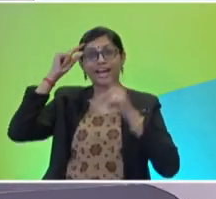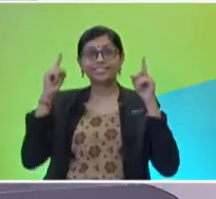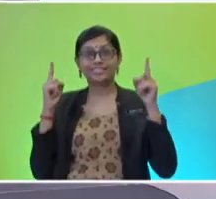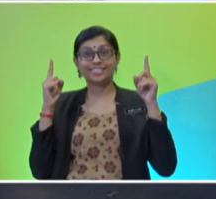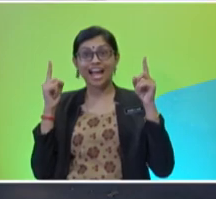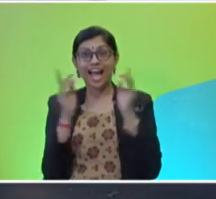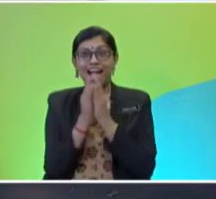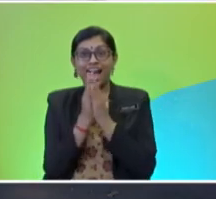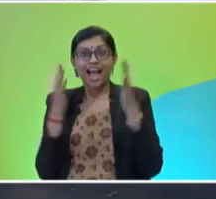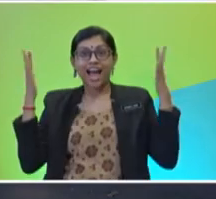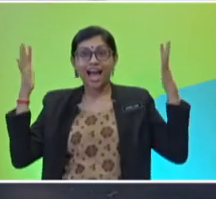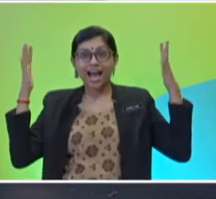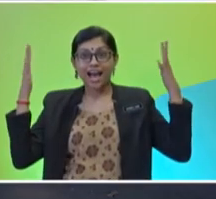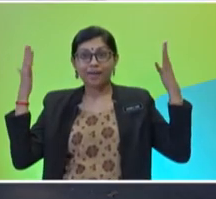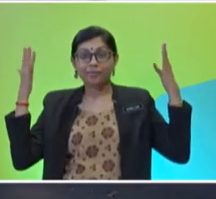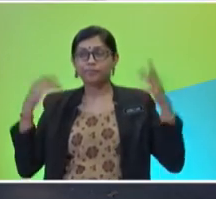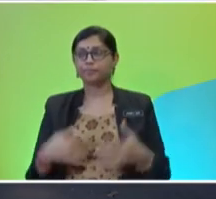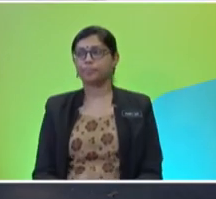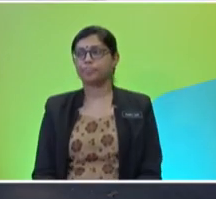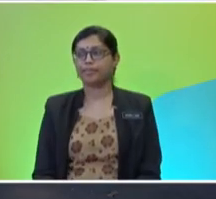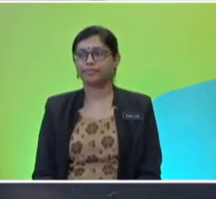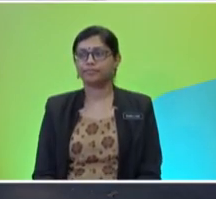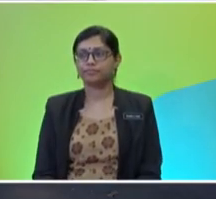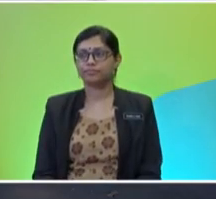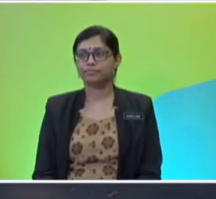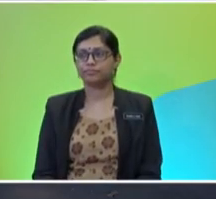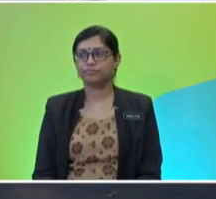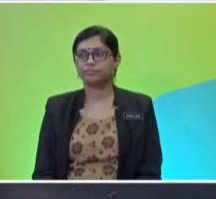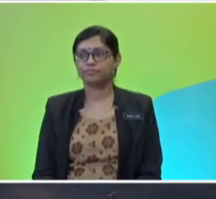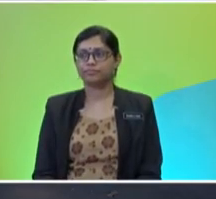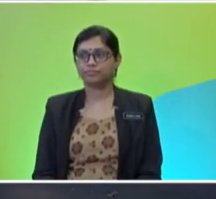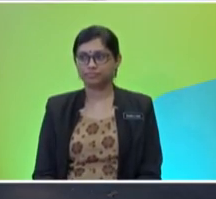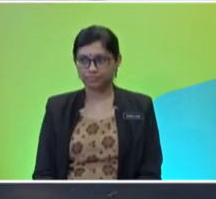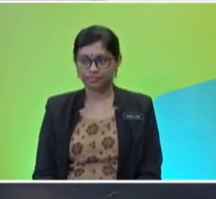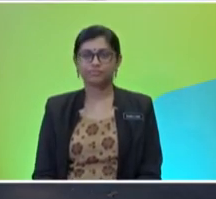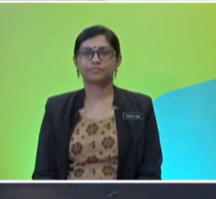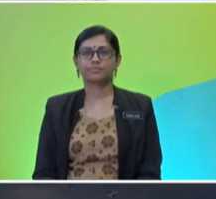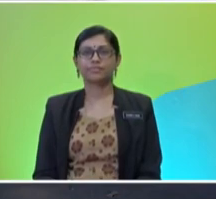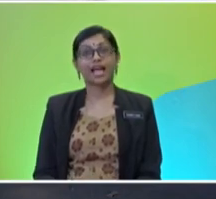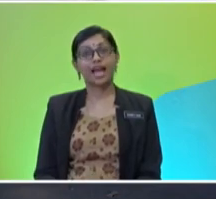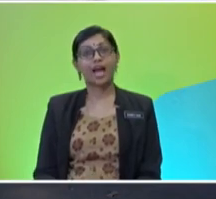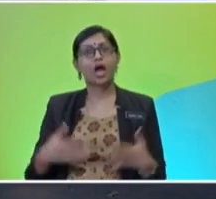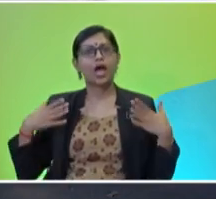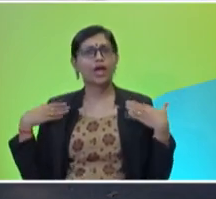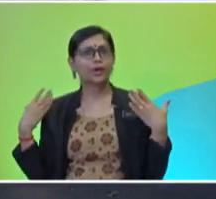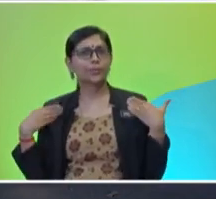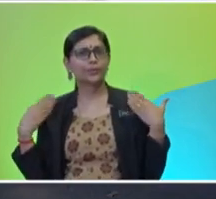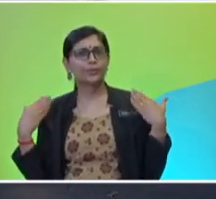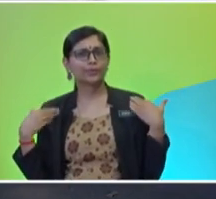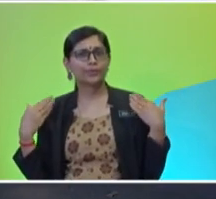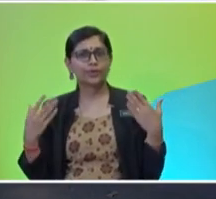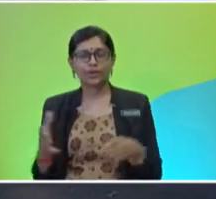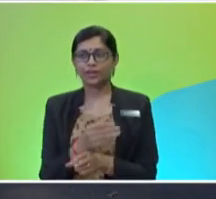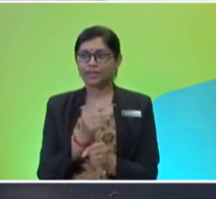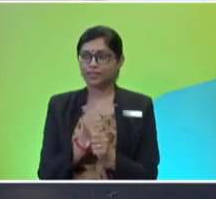saya cikgu. Okey, boleh saya buka? Okey, saya buka cikgu. Terima kasih. Wah, dapat hadiah. Jom kita buka cikgu.